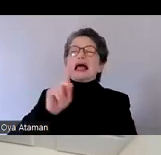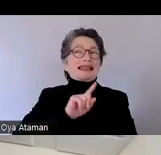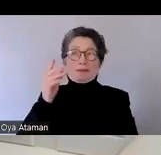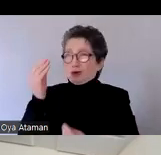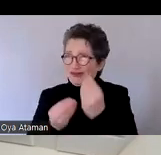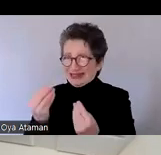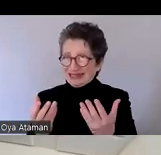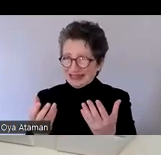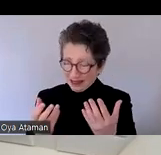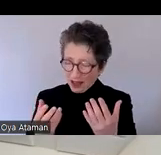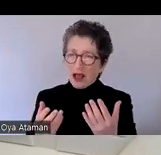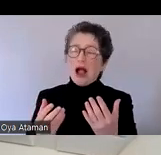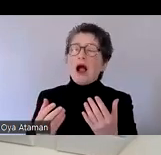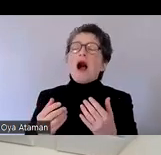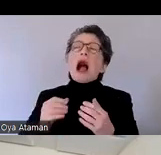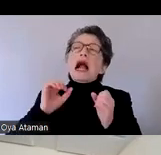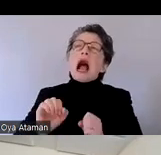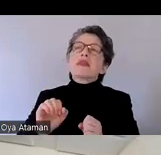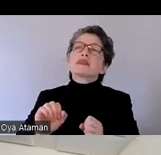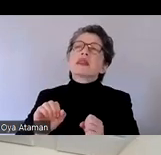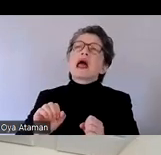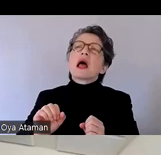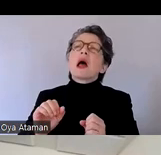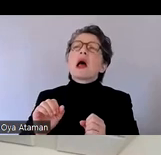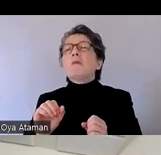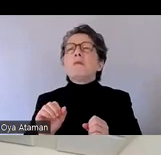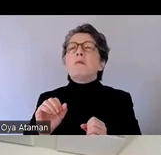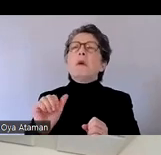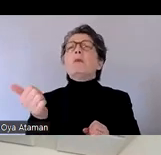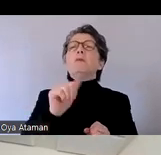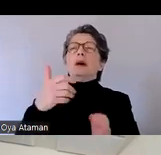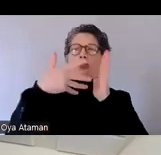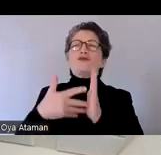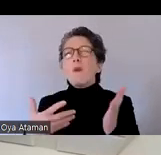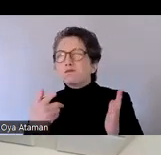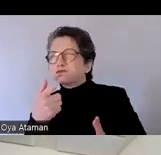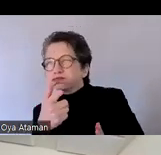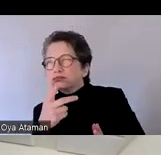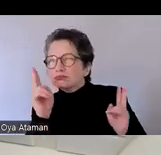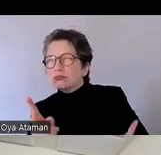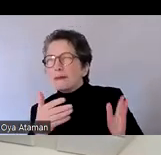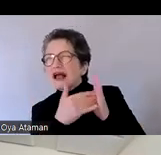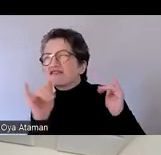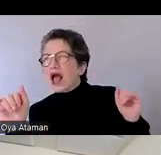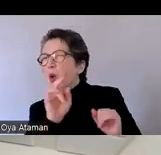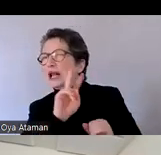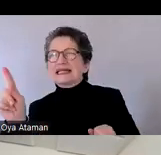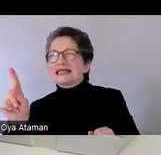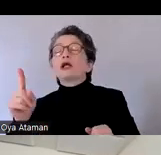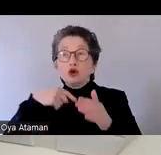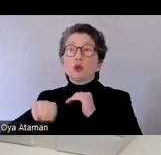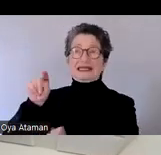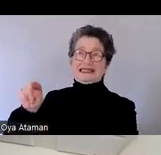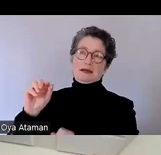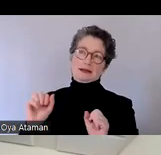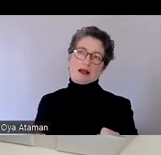auf den ersten Blick mal eine Prüfung zu machen von einer Webseite auf Barrierefreiheit. Also es ist ja nicht gut, wenn man